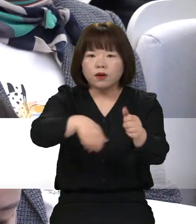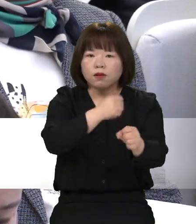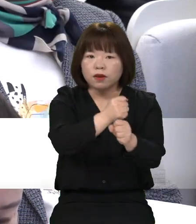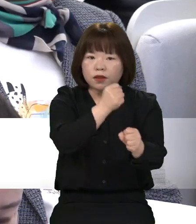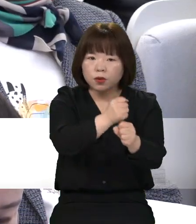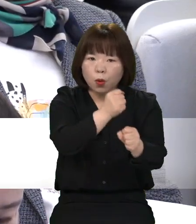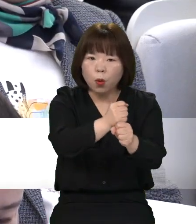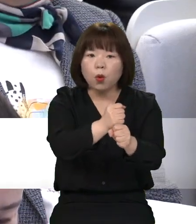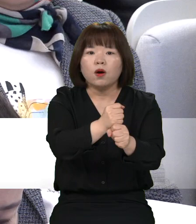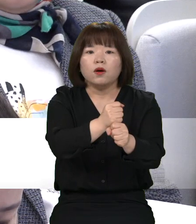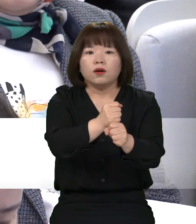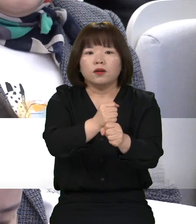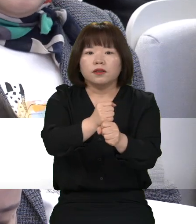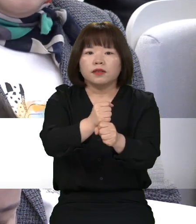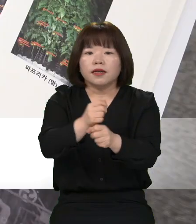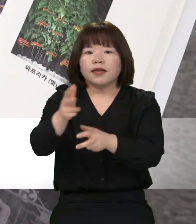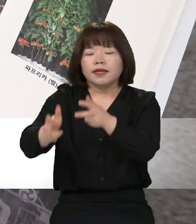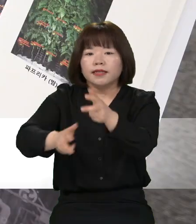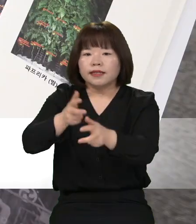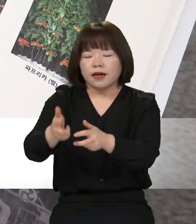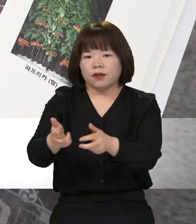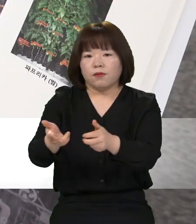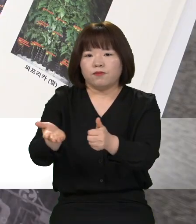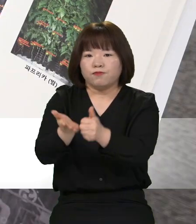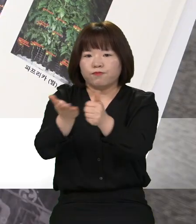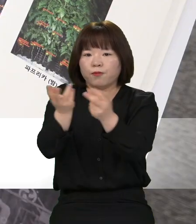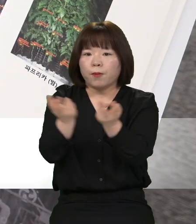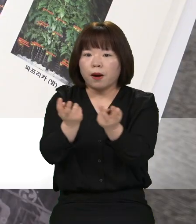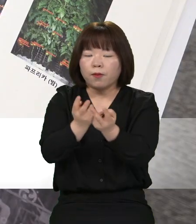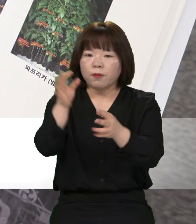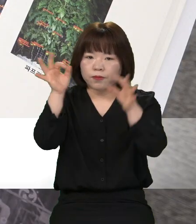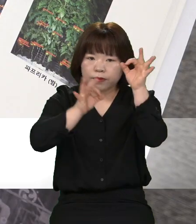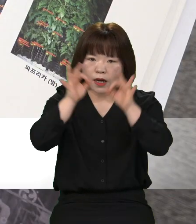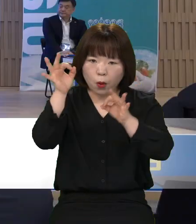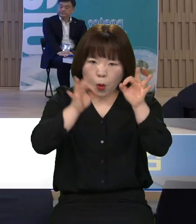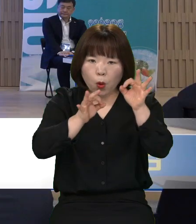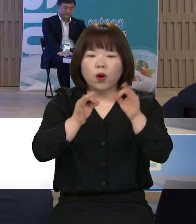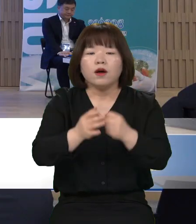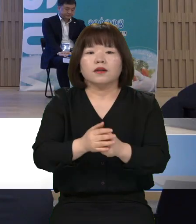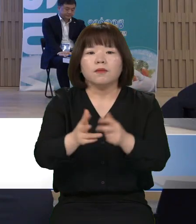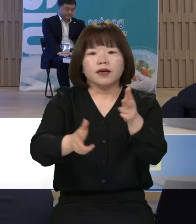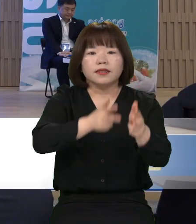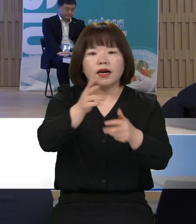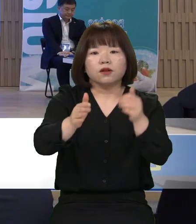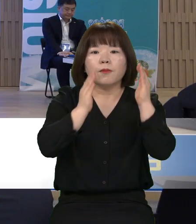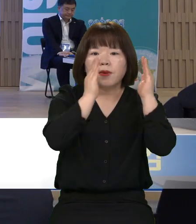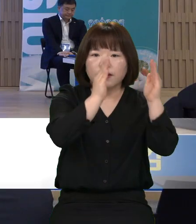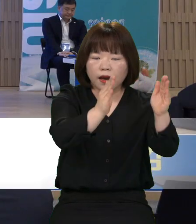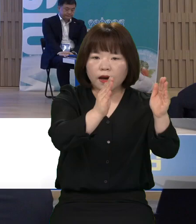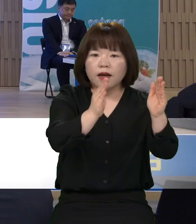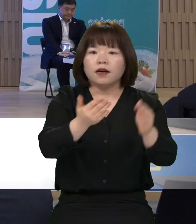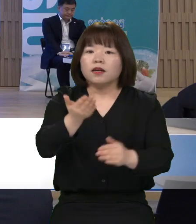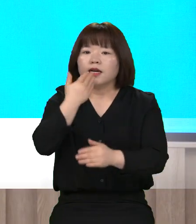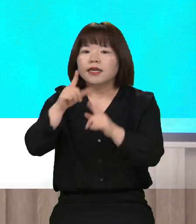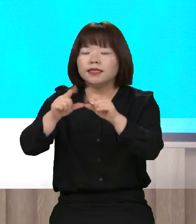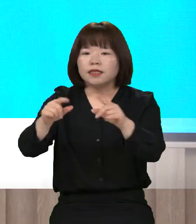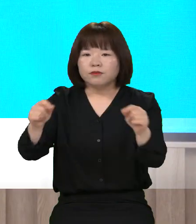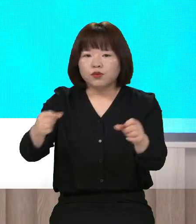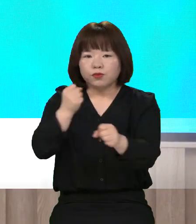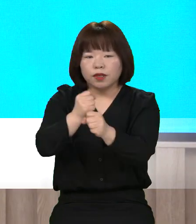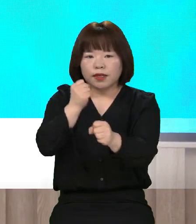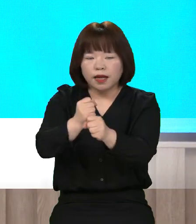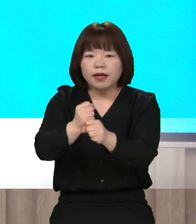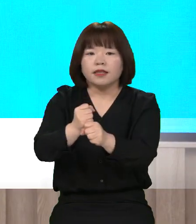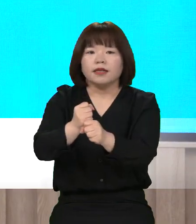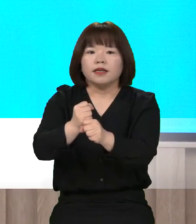조성 및 우리씨 농식품산업 전략적 육성 방안을 모색했으며 푸드테크 산업 동향과 식품의